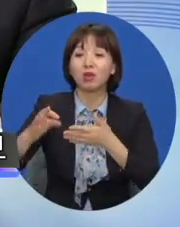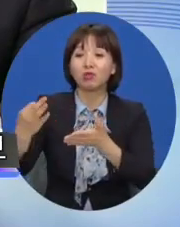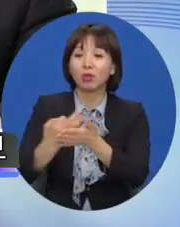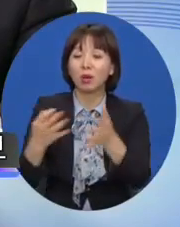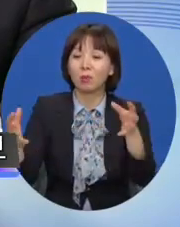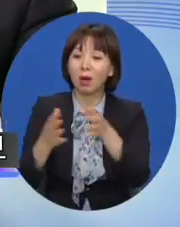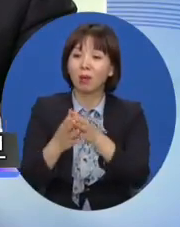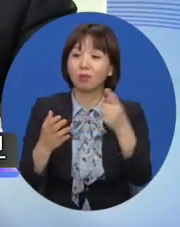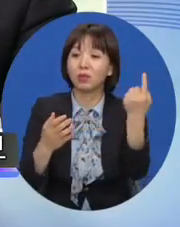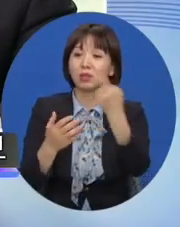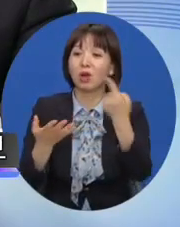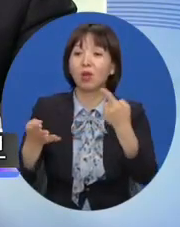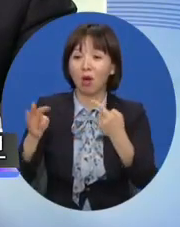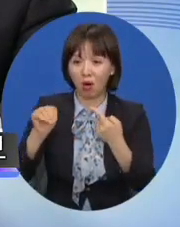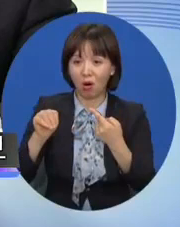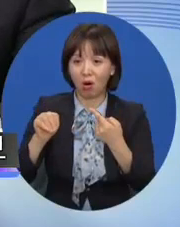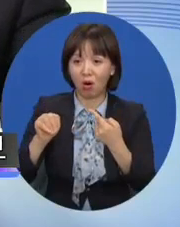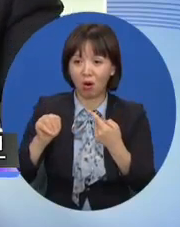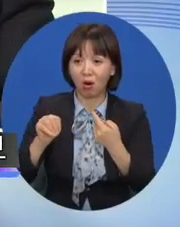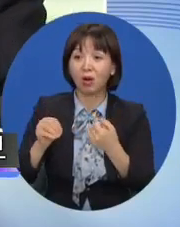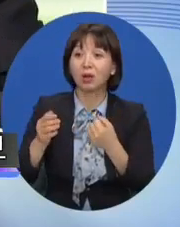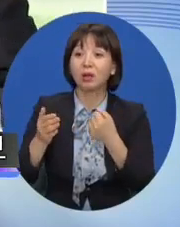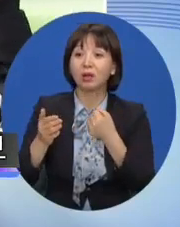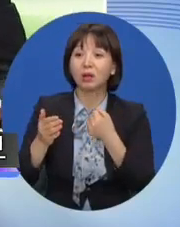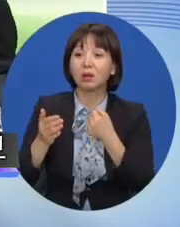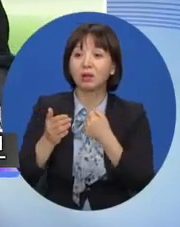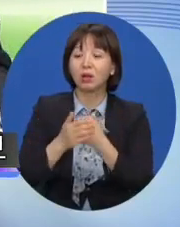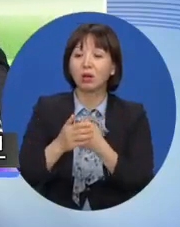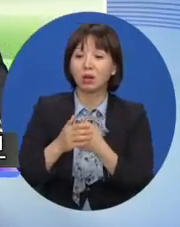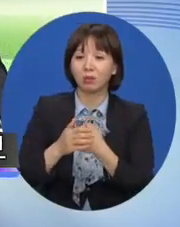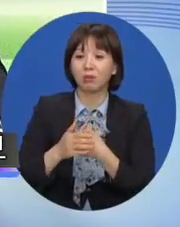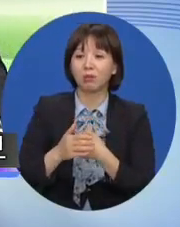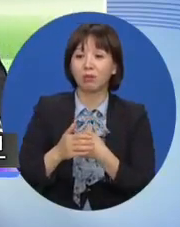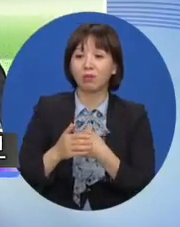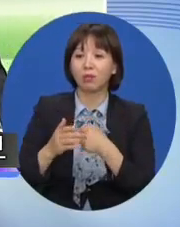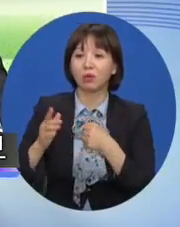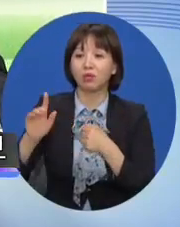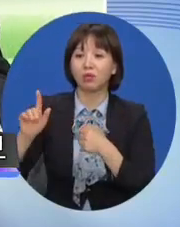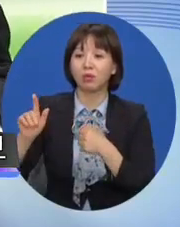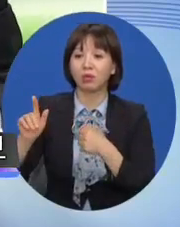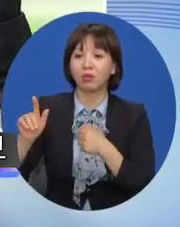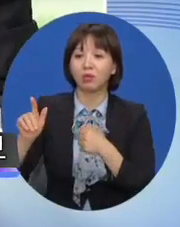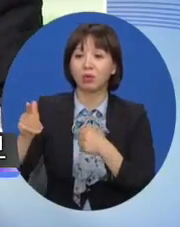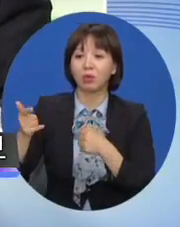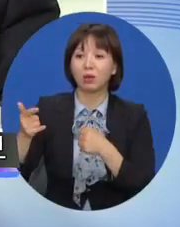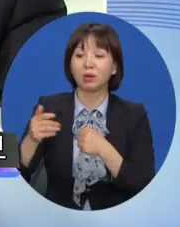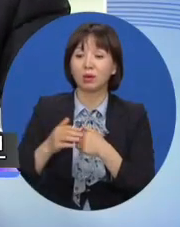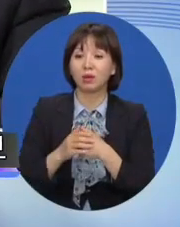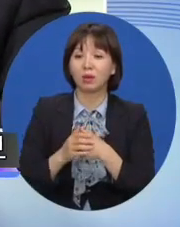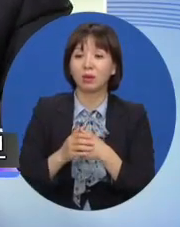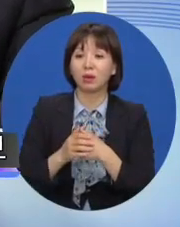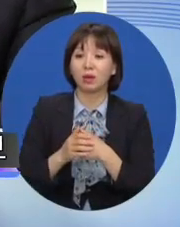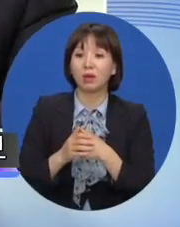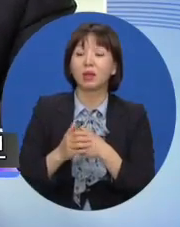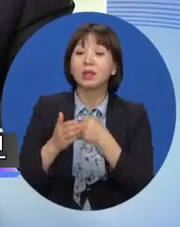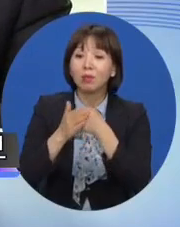천억이 가깝습니다. 678억. 그렇게 해서 우리가 678억입니다. 말 들으세요. 말 들으시라고. 예, 예, 예. 그래서